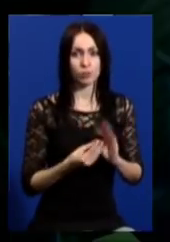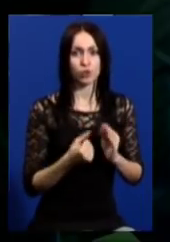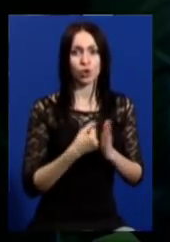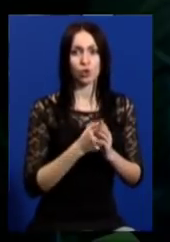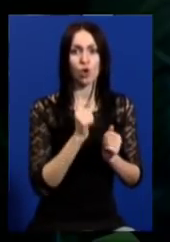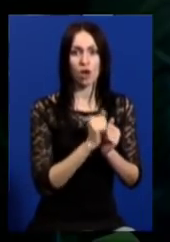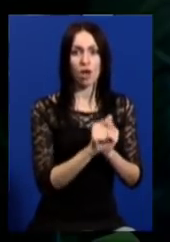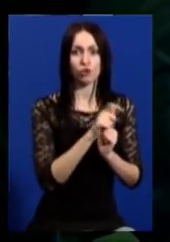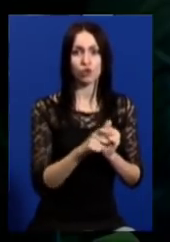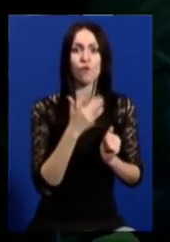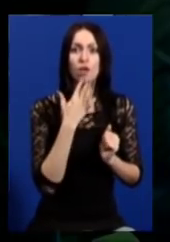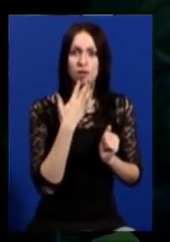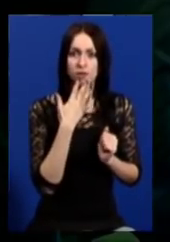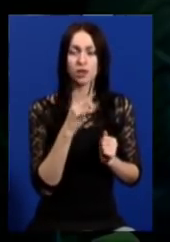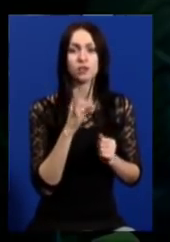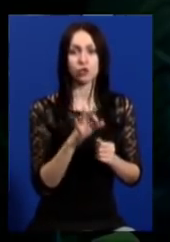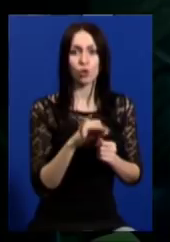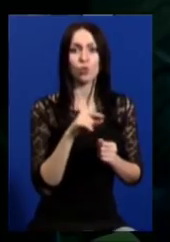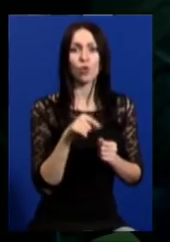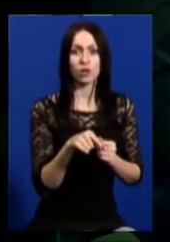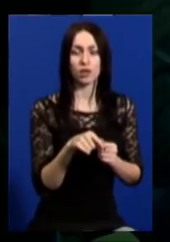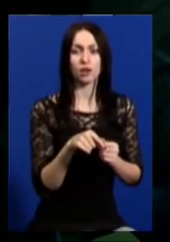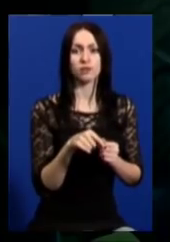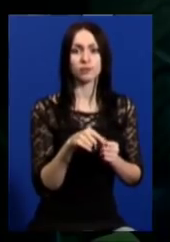кожного іноземця, але вона